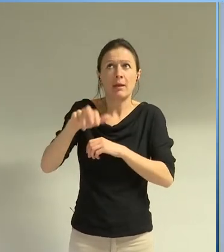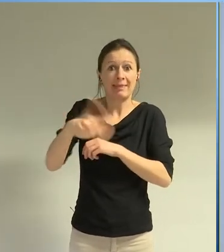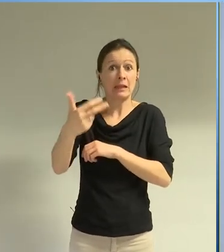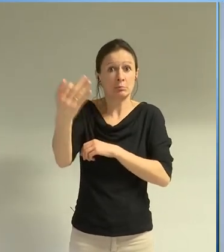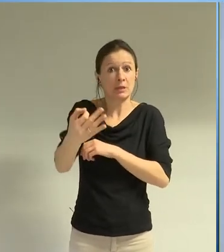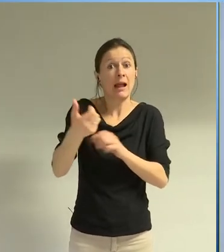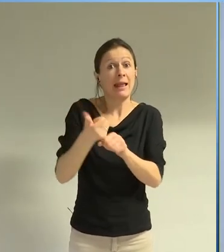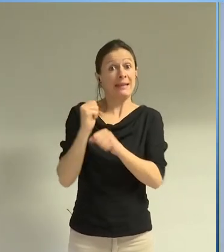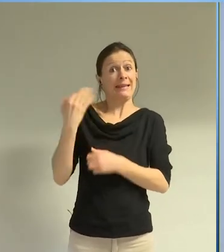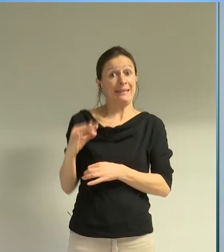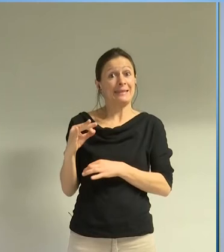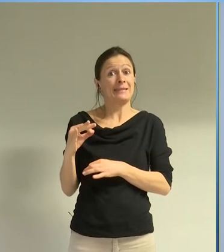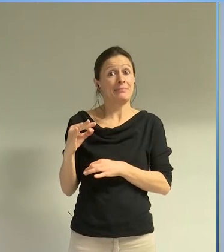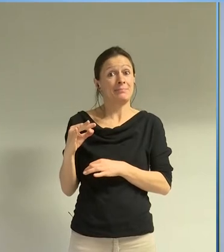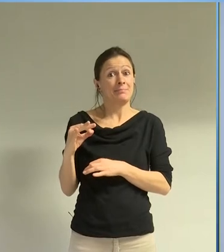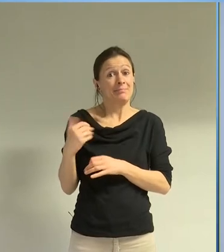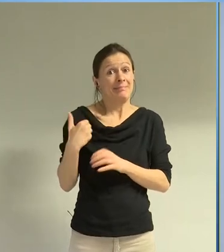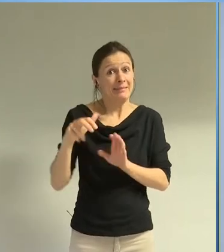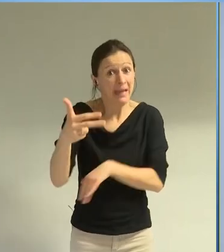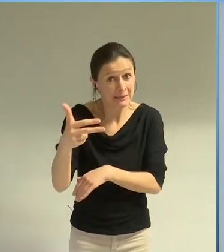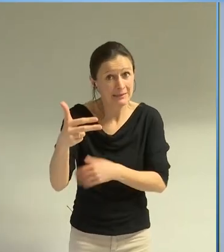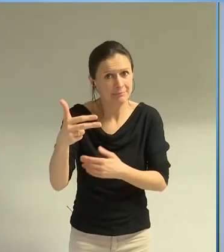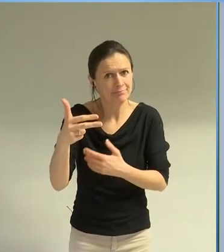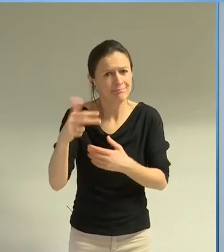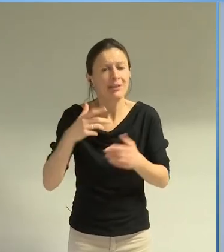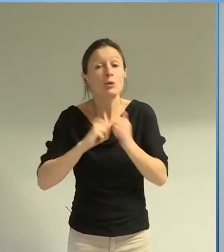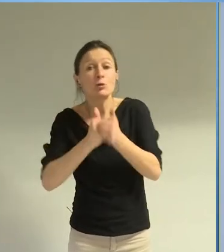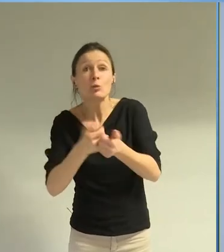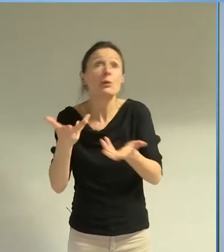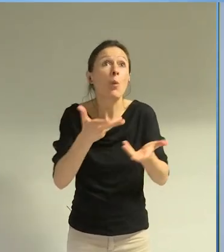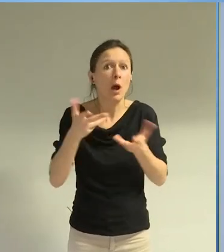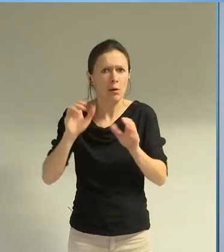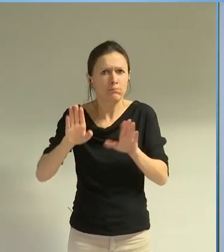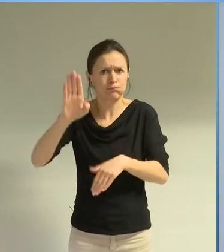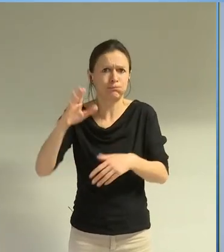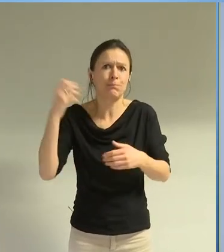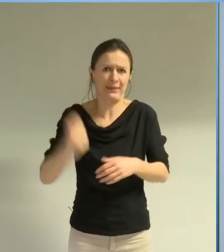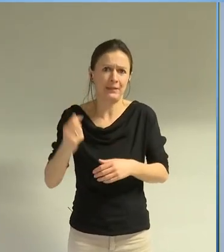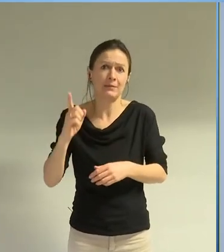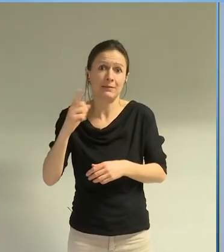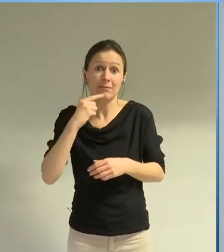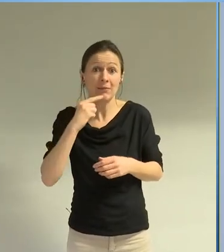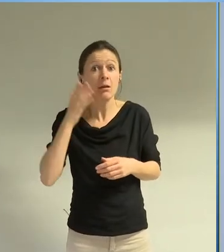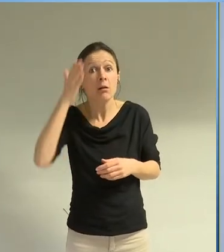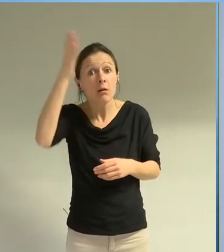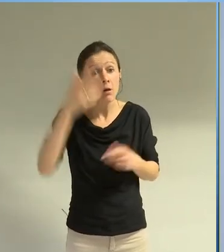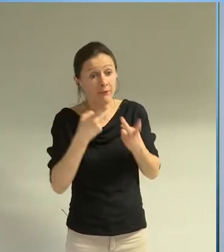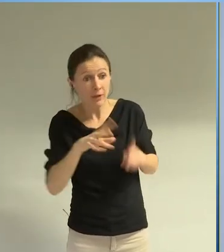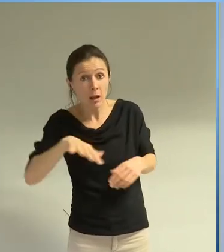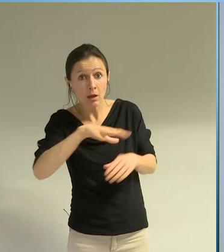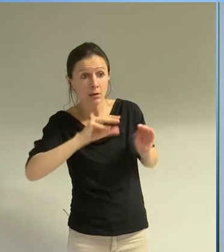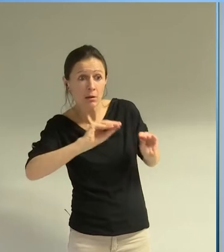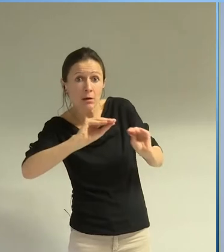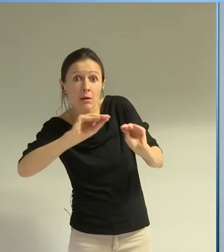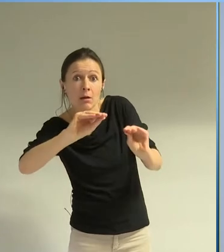10% l'année dernière est beaucoup plus dans certains domaines ça n'augure rien de bon pour nos villes pour les commerçants pour le climat et pour l'emploi